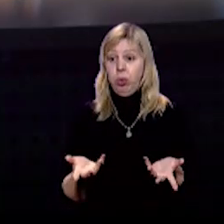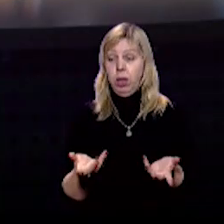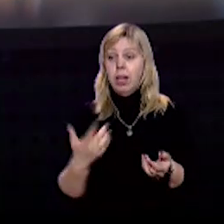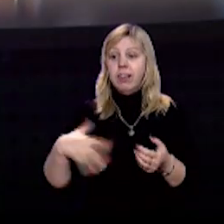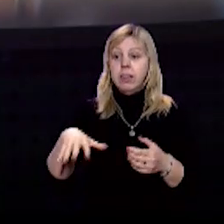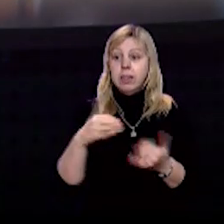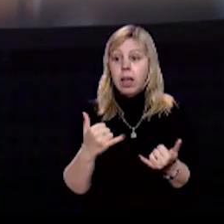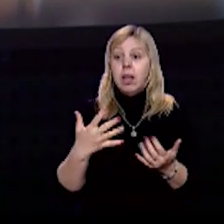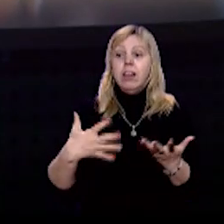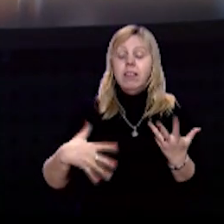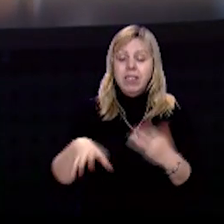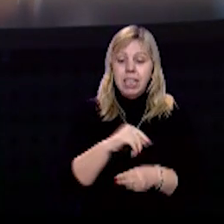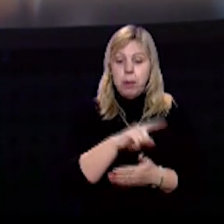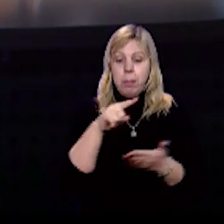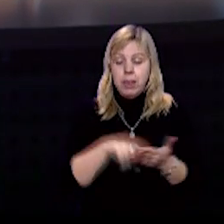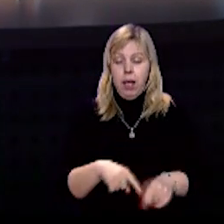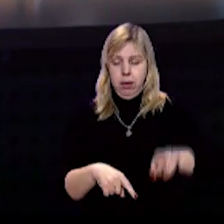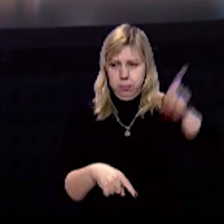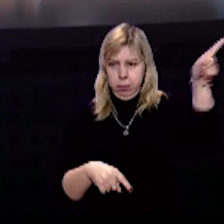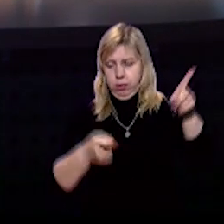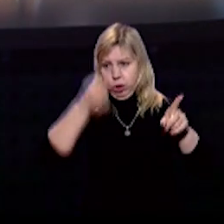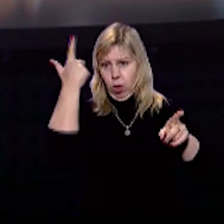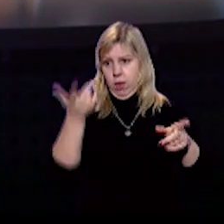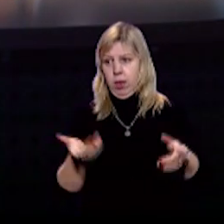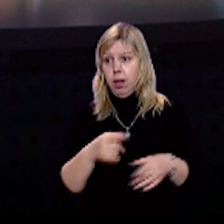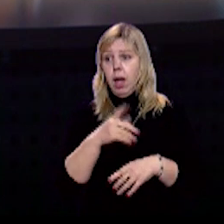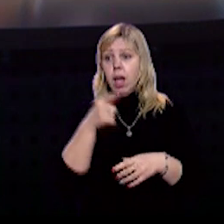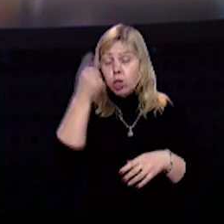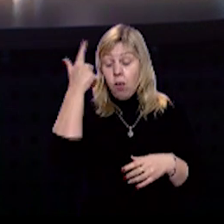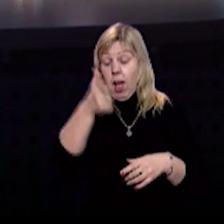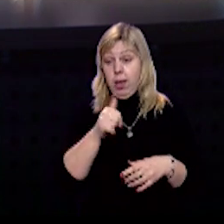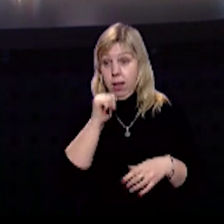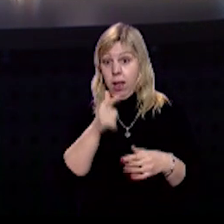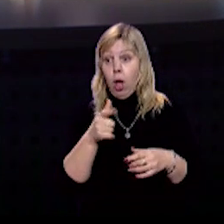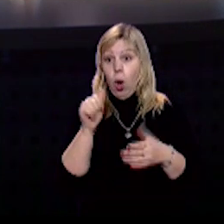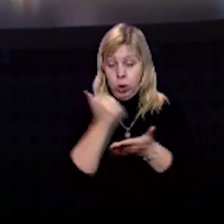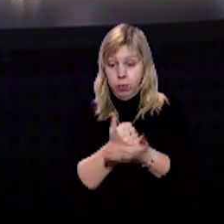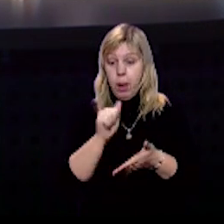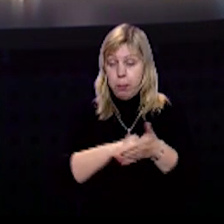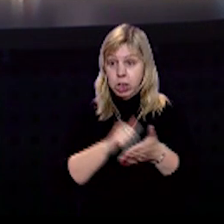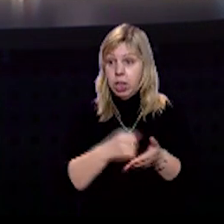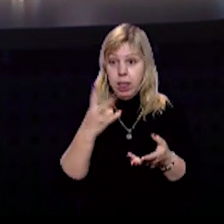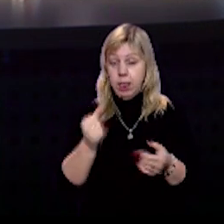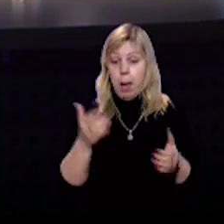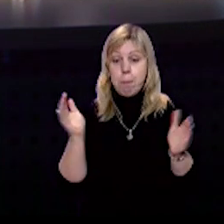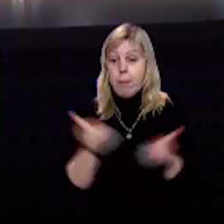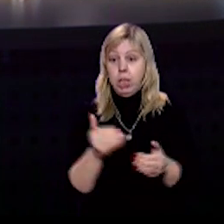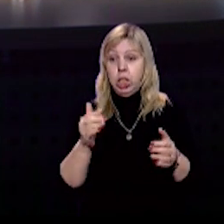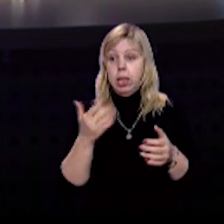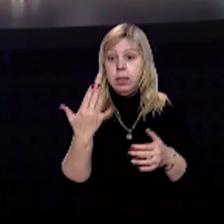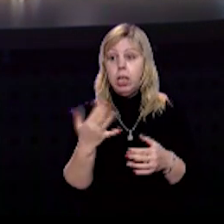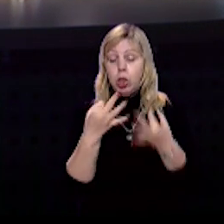всі питання зараз, до словаків. Всі питання до словаків. До словаків, тобто, я не знаю. Тобто основна причина не в тому, що зменшили